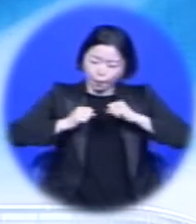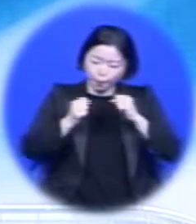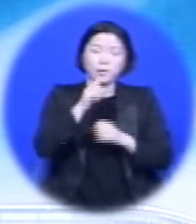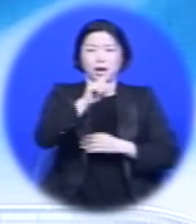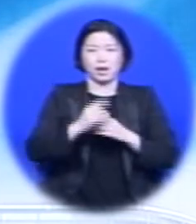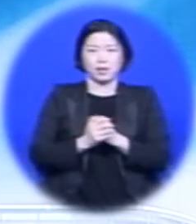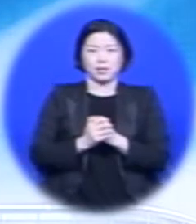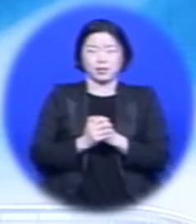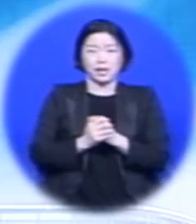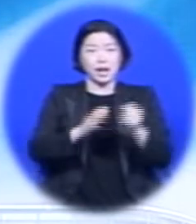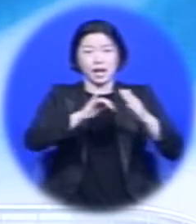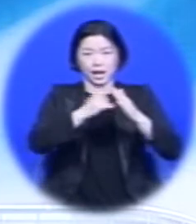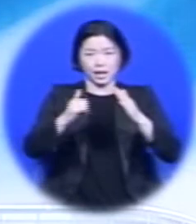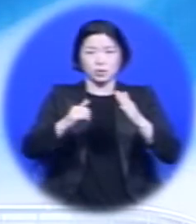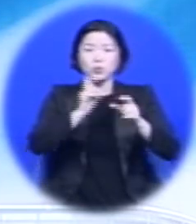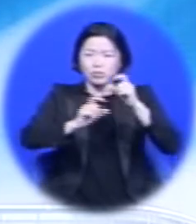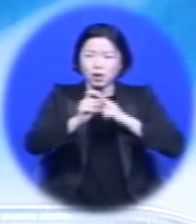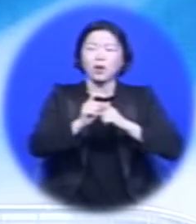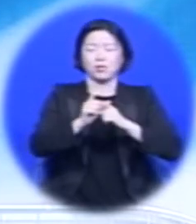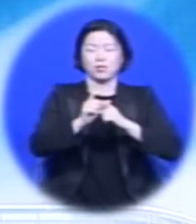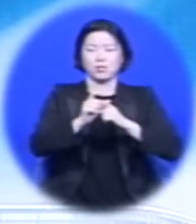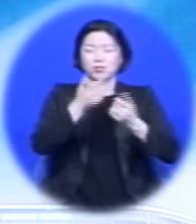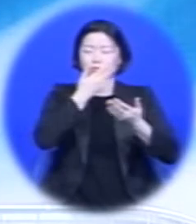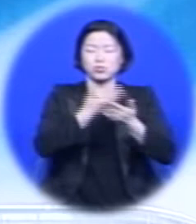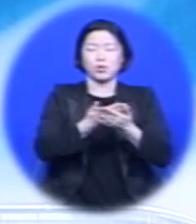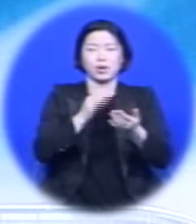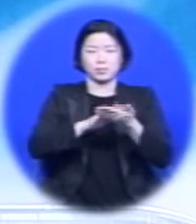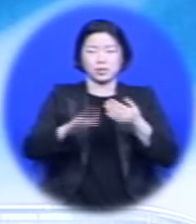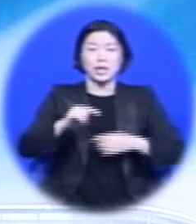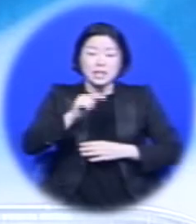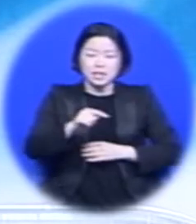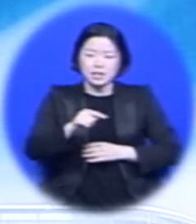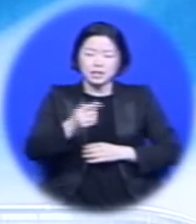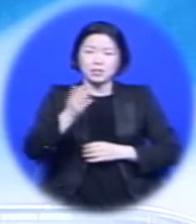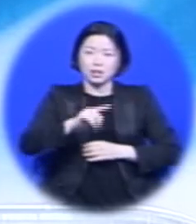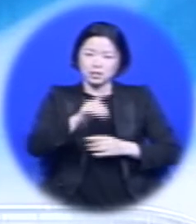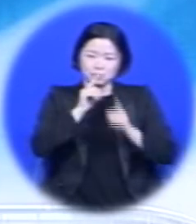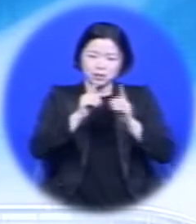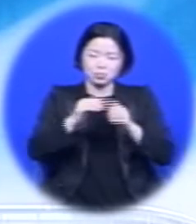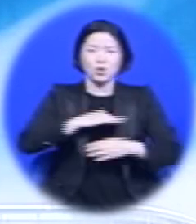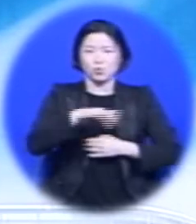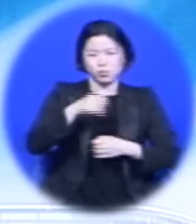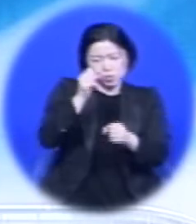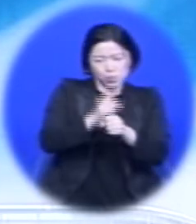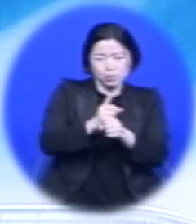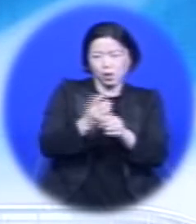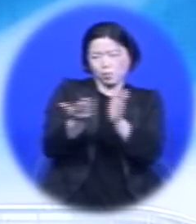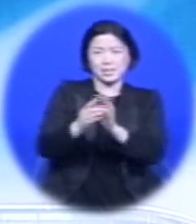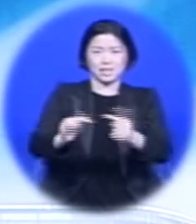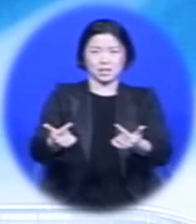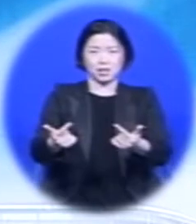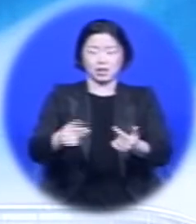가족은 특히 그렇습니다. 그런데 이 말씀이 우리 본성에 잘 안 맞는 말씀이라 이